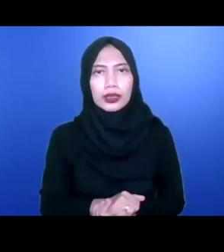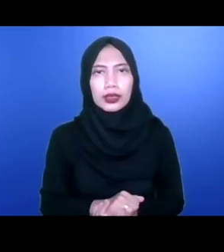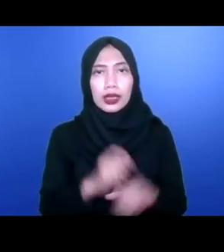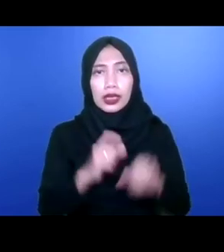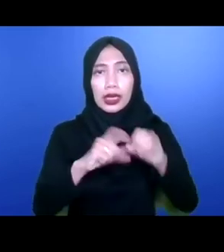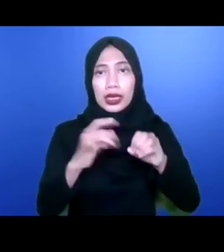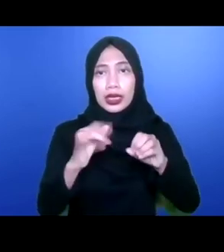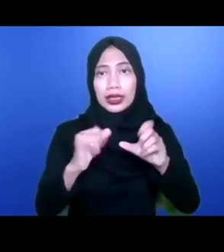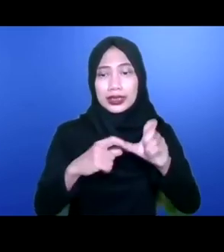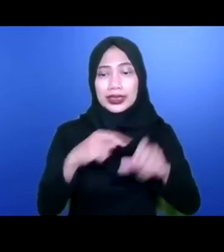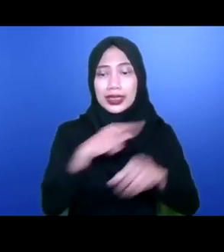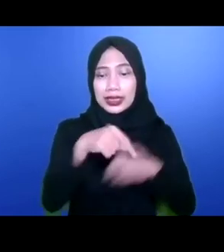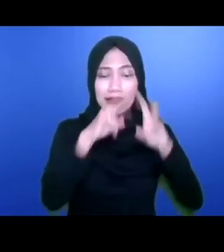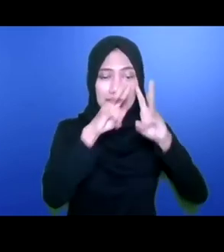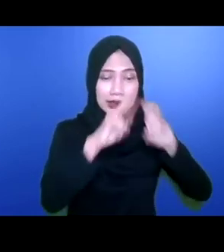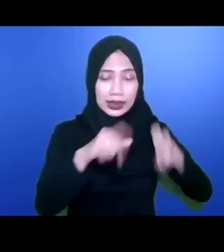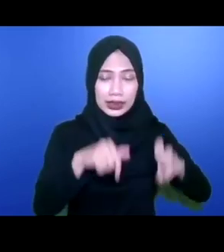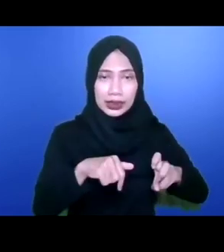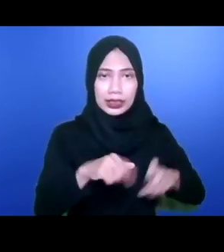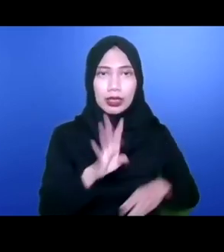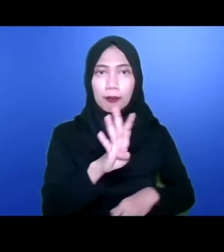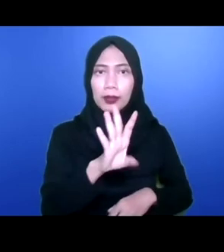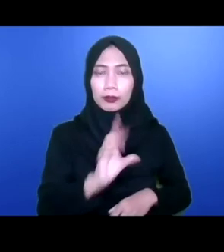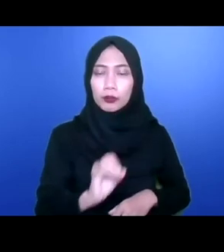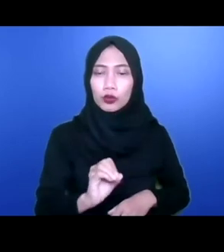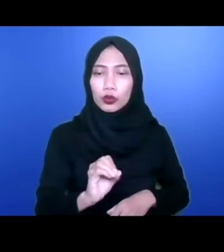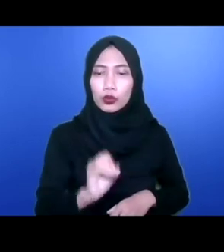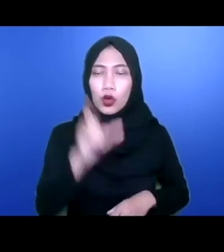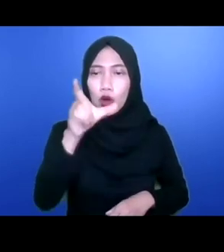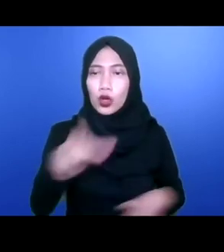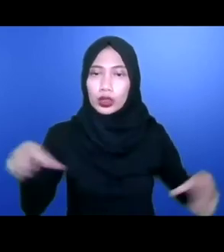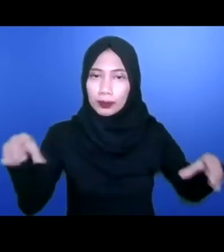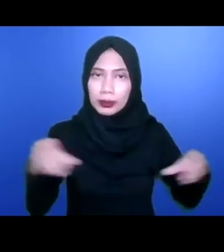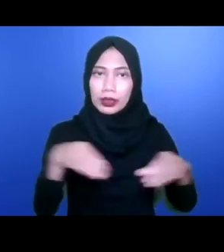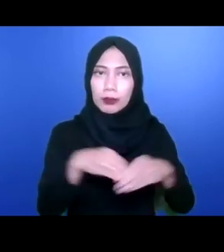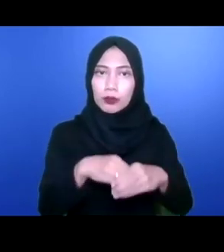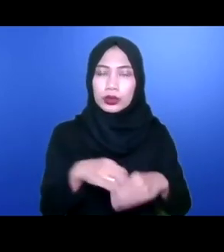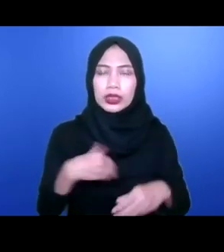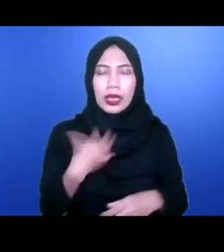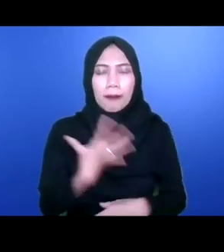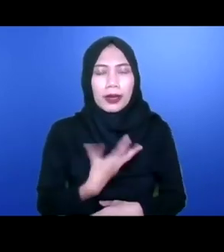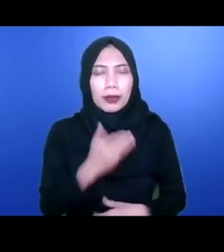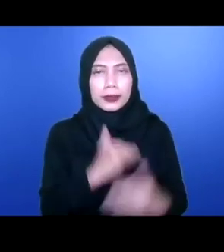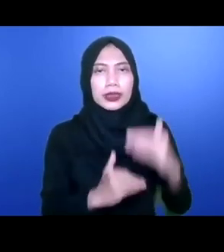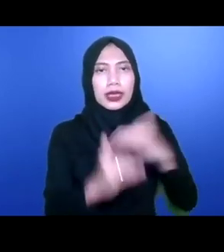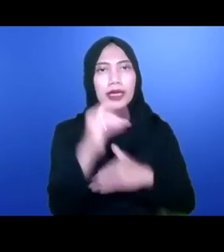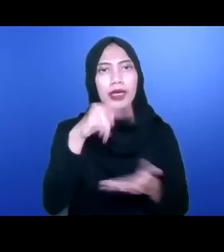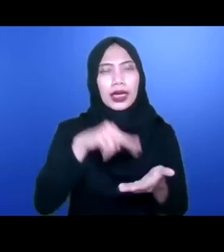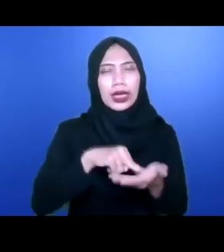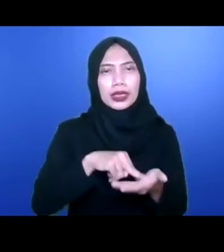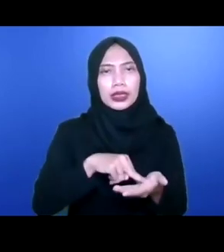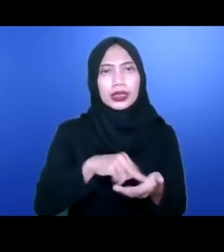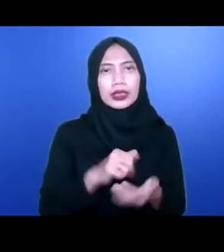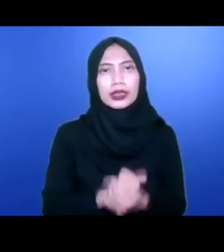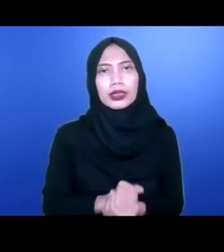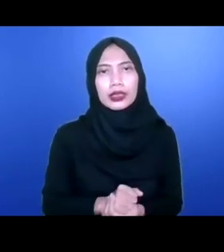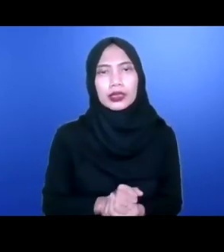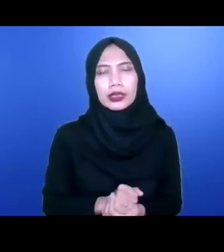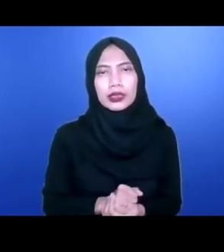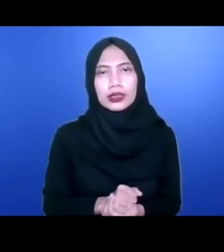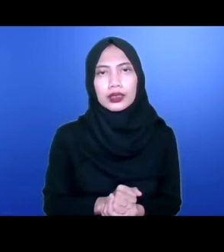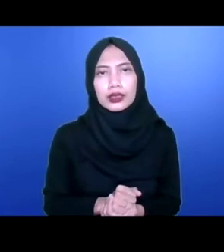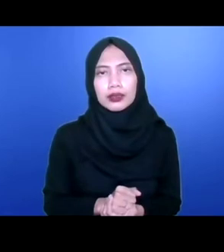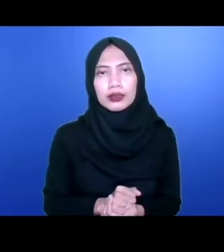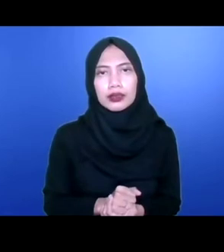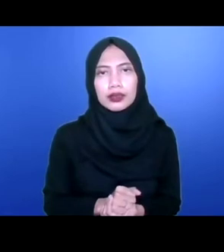industri, saat ini sudah 40 pemain yang mudah-mudahan tahun ini naik menjadi 60. Yang pertama adalah kalau sebagai merchant nggak pusing